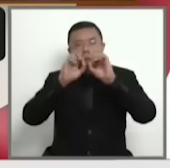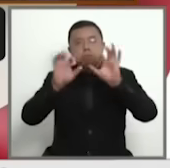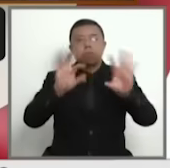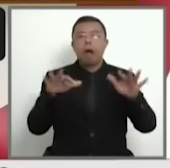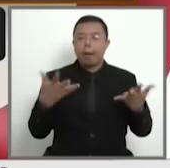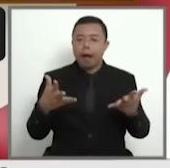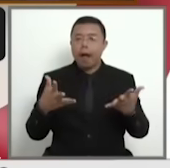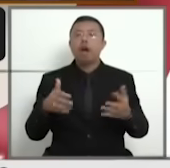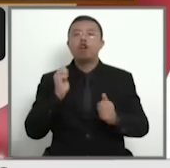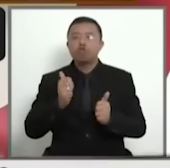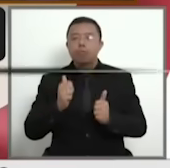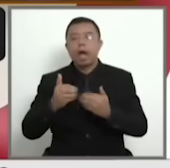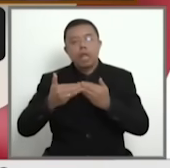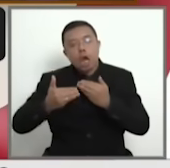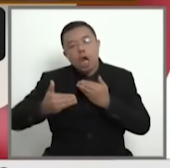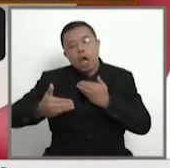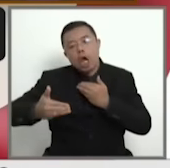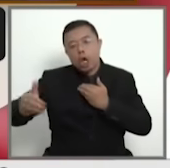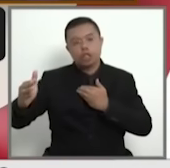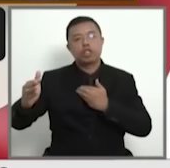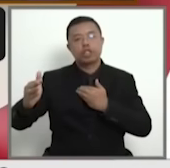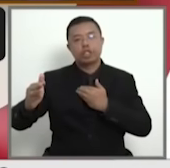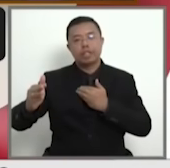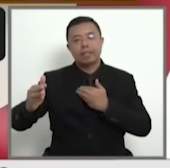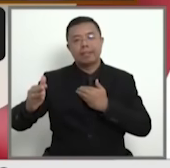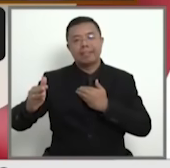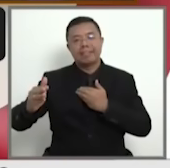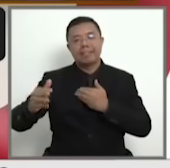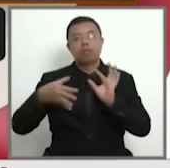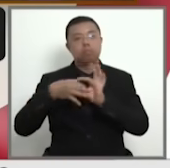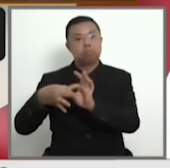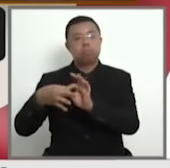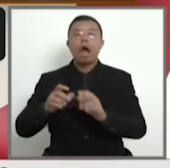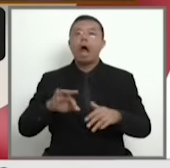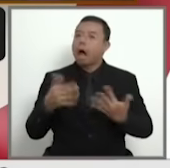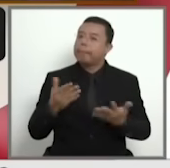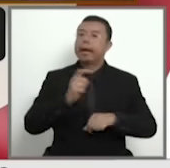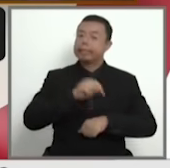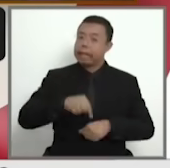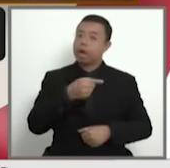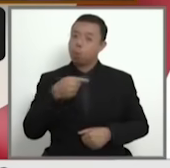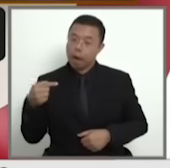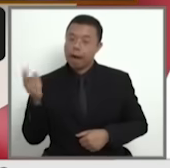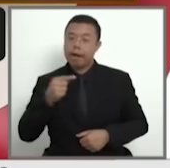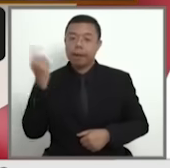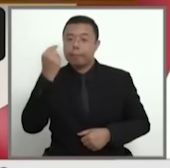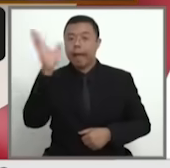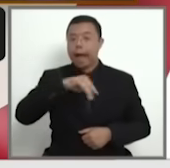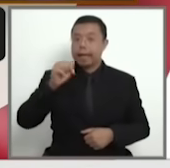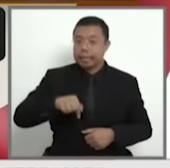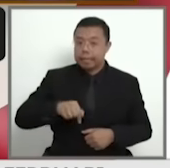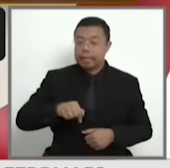adalah keberlanjutan pertanyaannya kemudian apakah yang sekarang kurang dari pemerintah hari